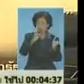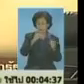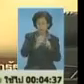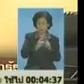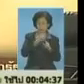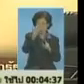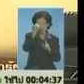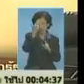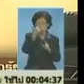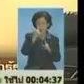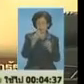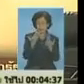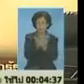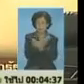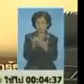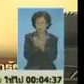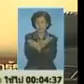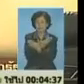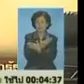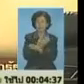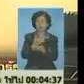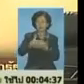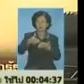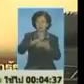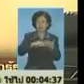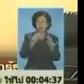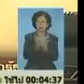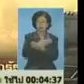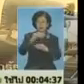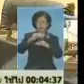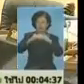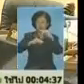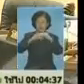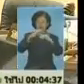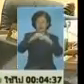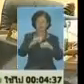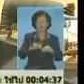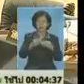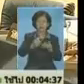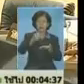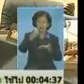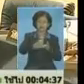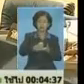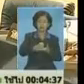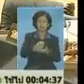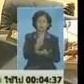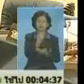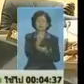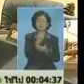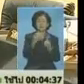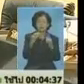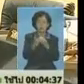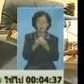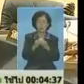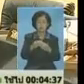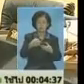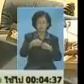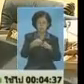พถึงเปลี่ยนนโยบายและเปลี่ยนโครงการให้อนุมัติรายเดียวปัญหาไม่เกิดตรงนี้คุณสิริโช